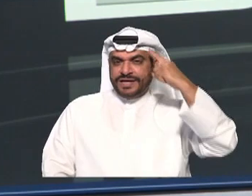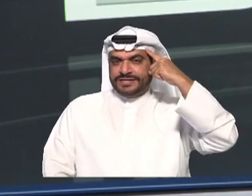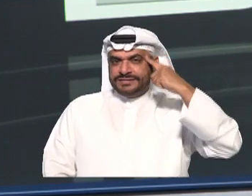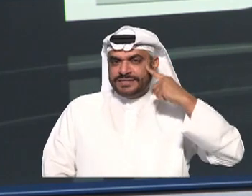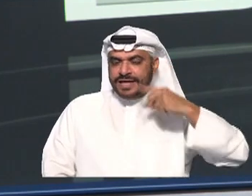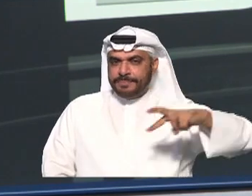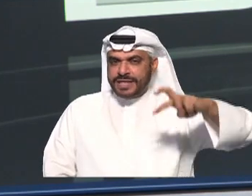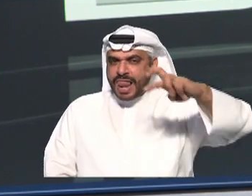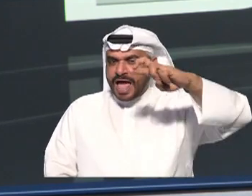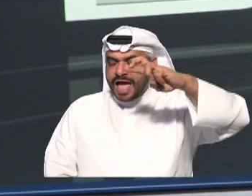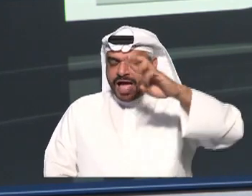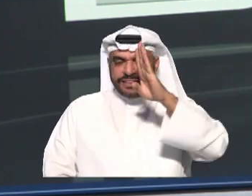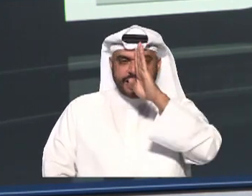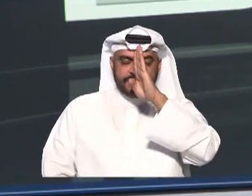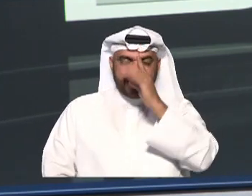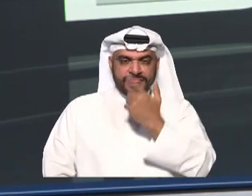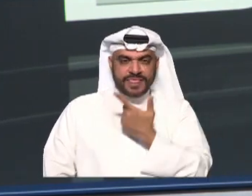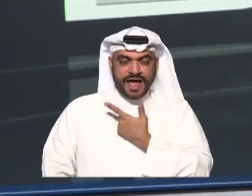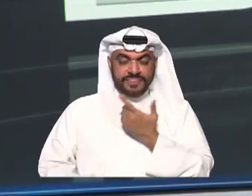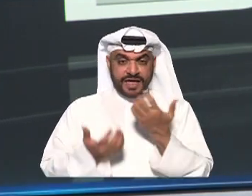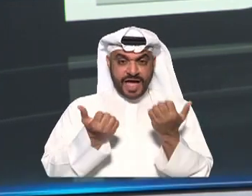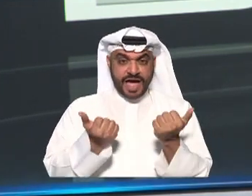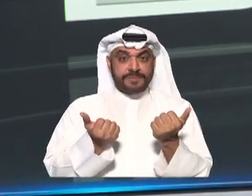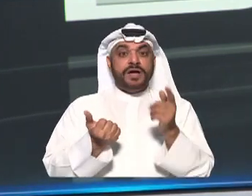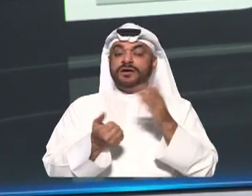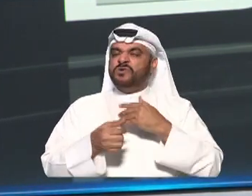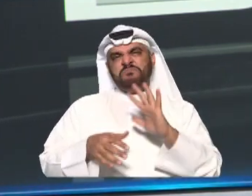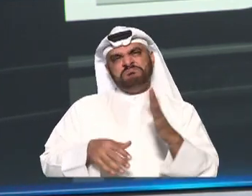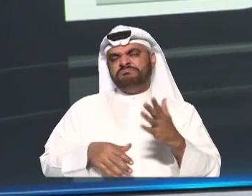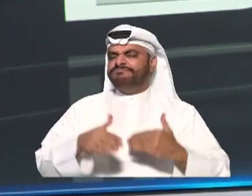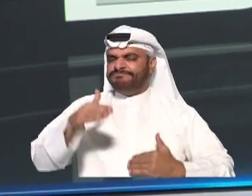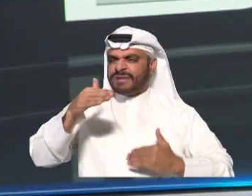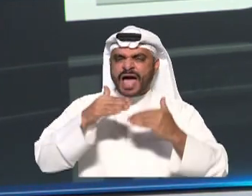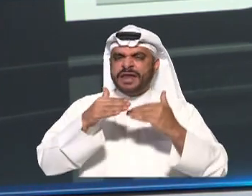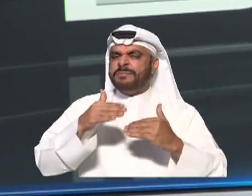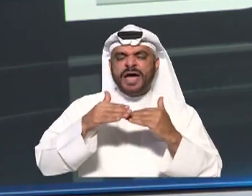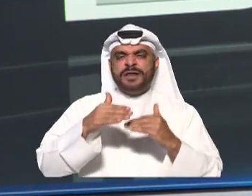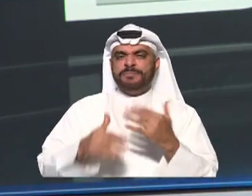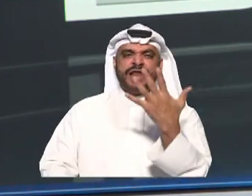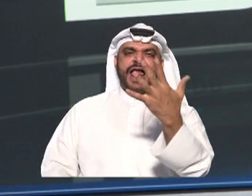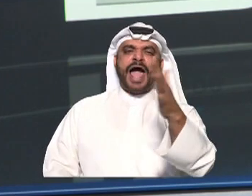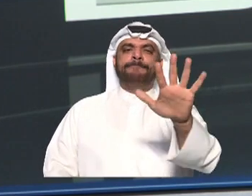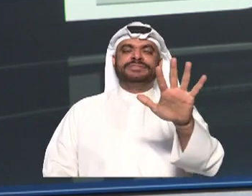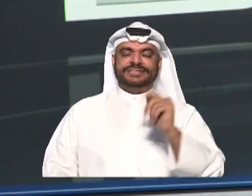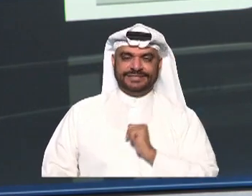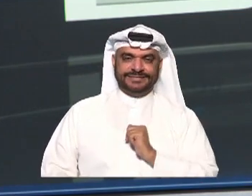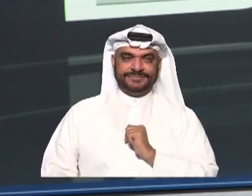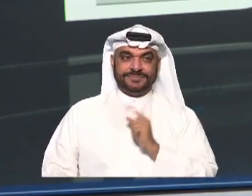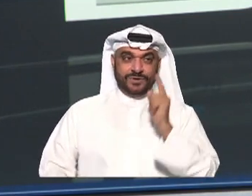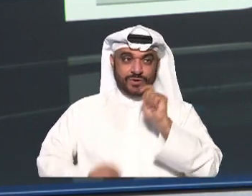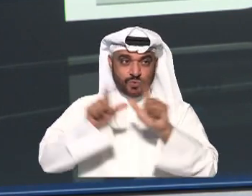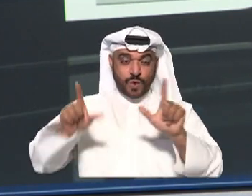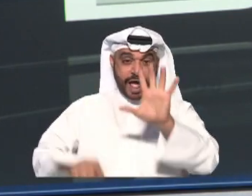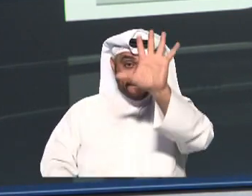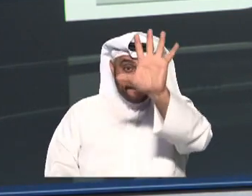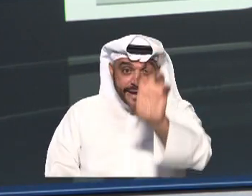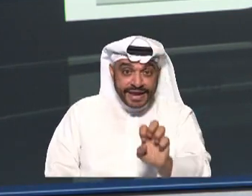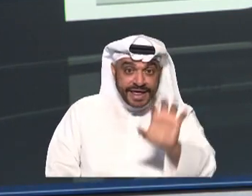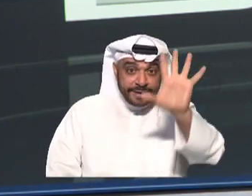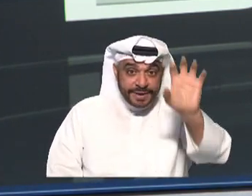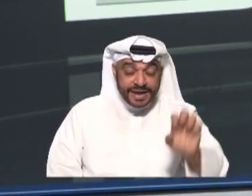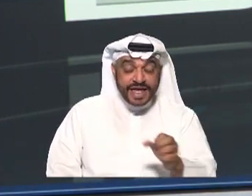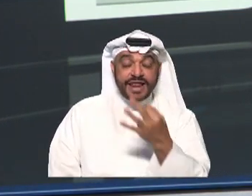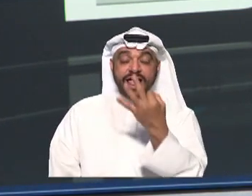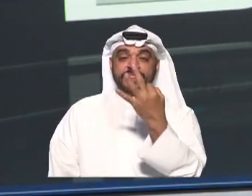لكن قد تزيد عن هذه المعدلات على بعض المناطق الحدودية خاصة الشمالية وشمالية الغربية من البلاد، الصغرى المتوقعة 30 درجة